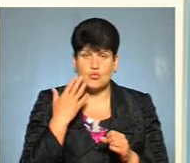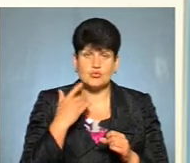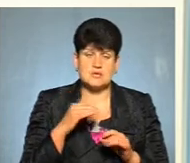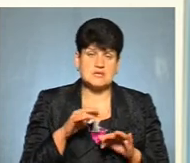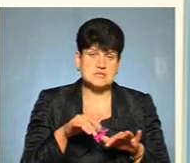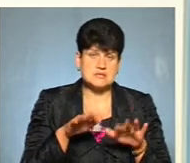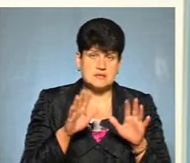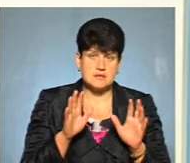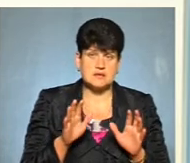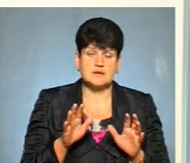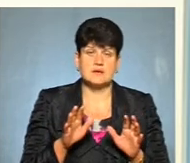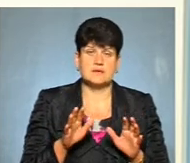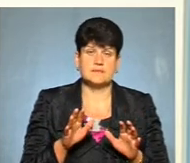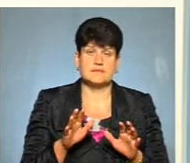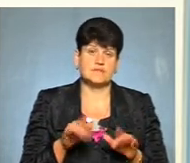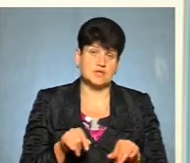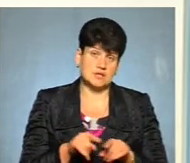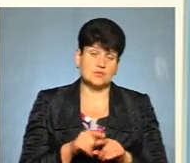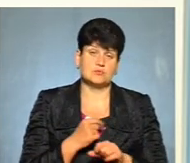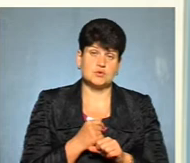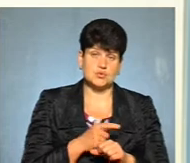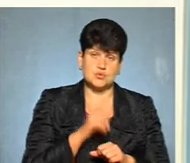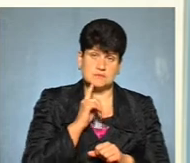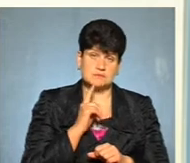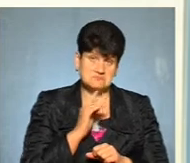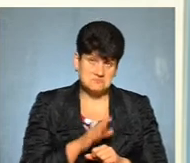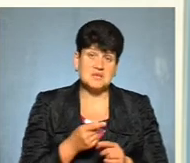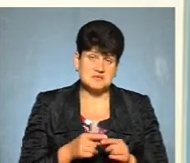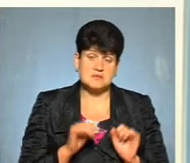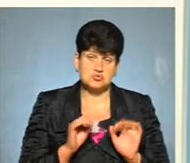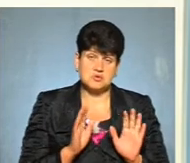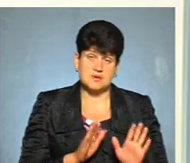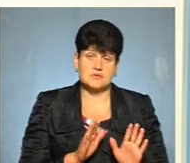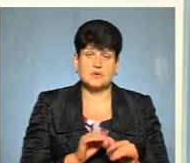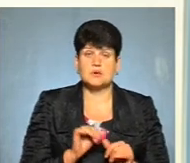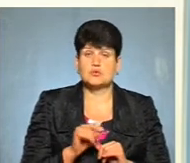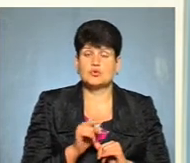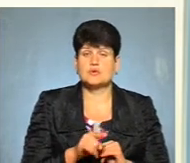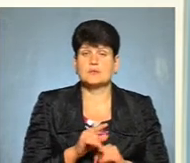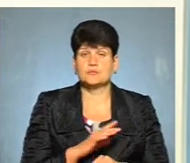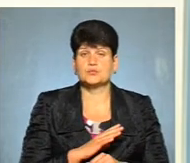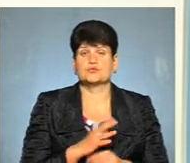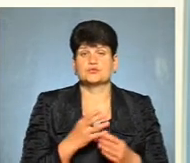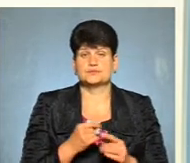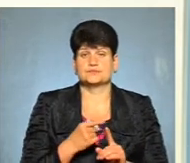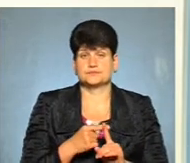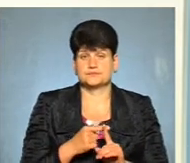заметає, снігів, правда, не було, от, вони теж працюють сезонно, це можливо. Крім того, там був ще такий позитивний момент, що